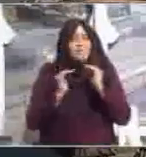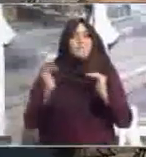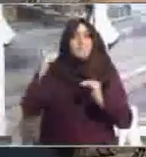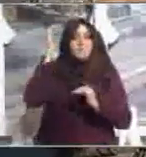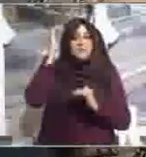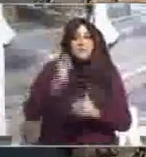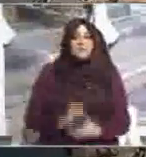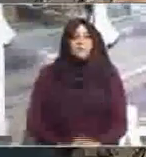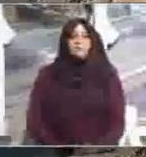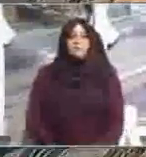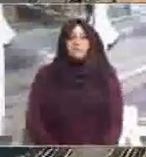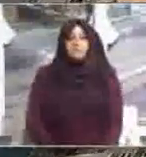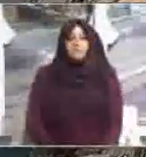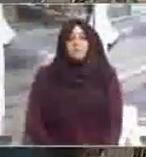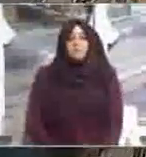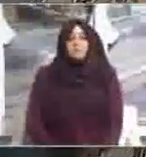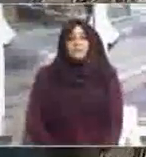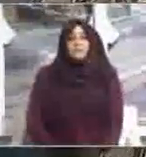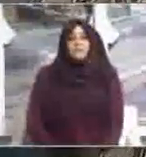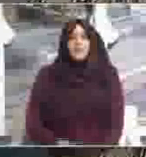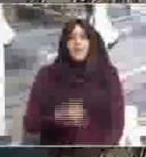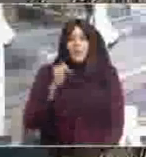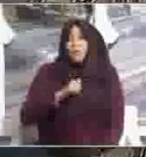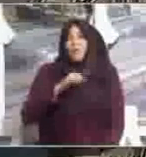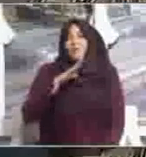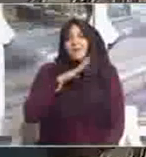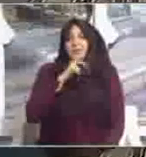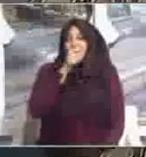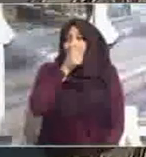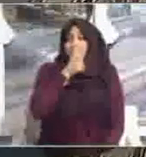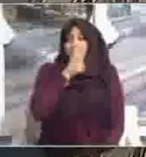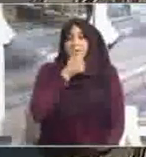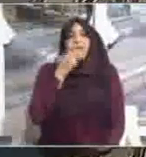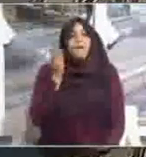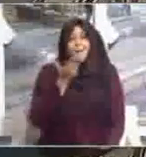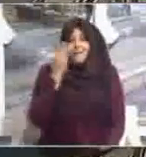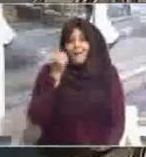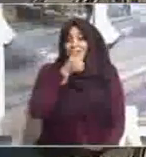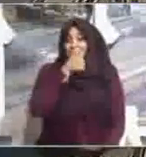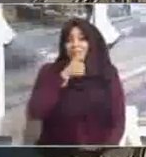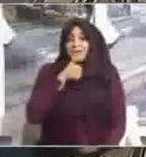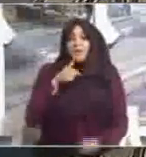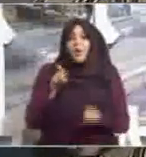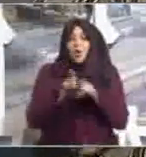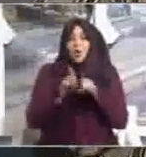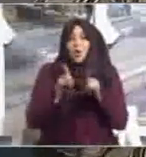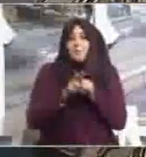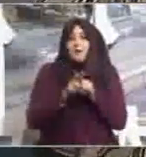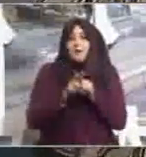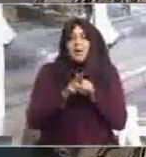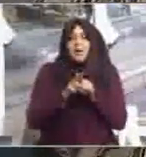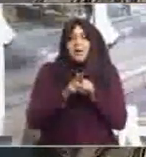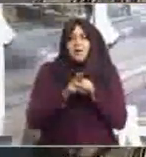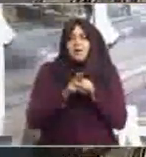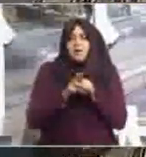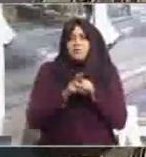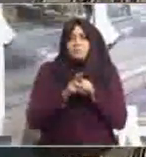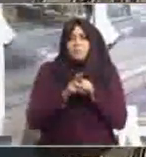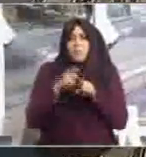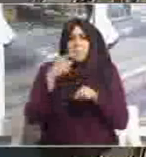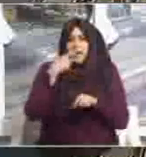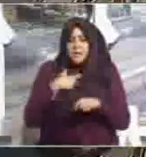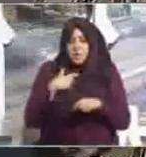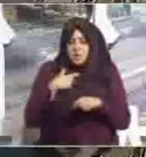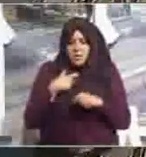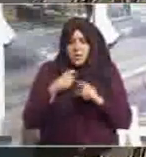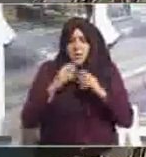بمعنى ان الانسان هذا لا تاتي هذه الشجاعة بالصبر ما الصبر هو كما نقول احنا بالمعنى ان الانسان يعني يتحكم